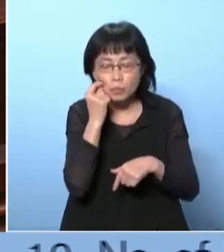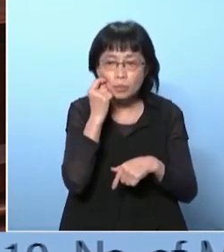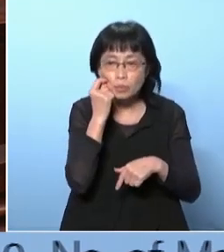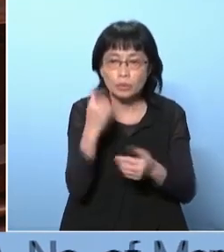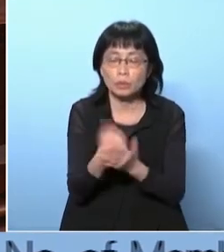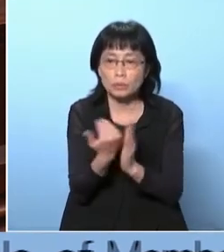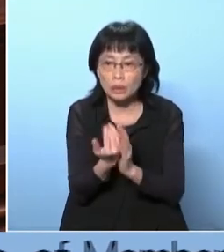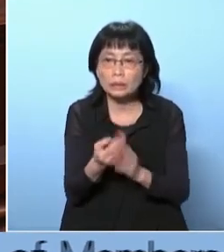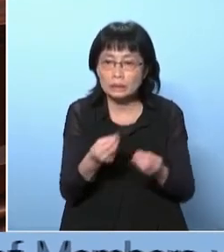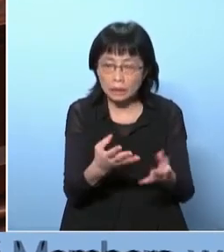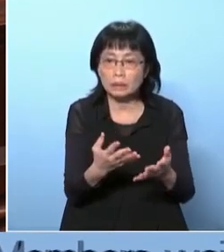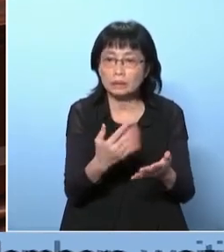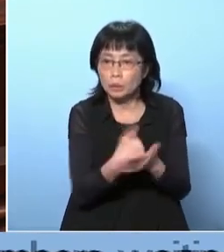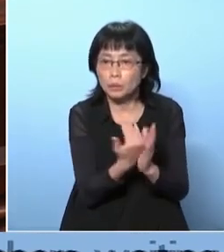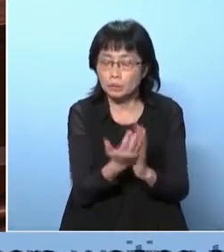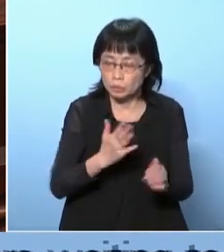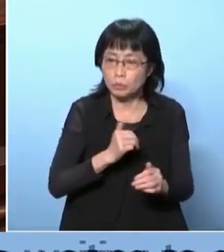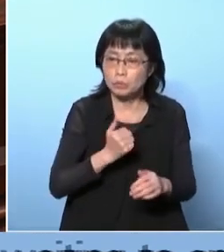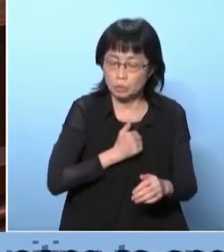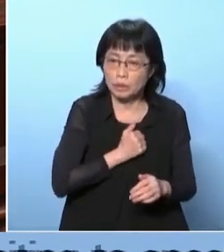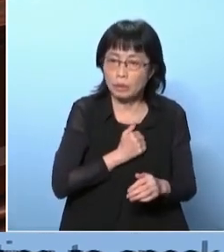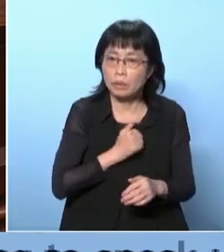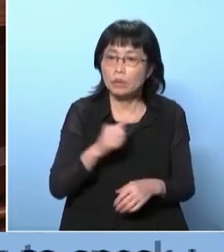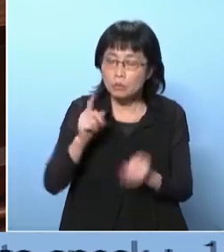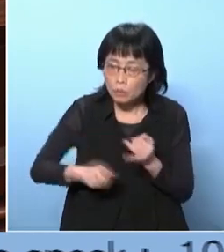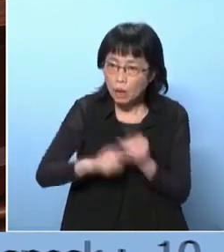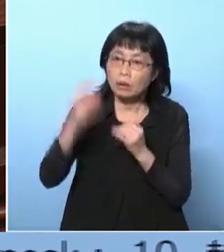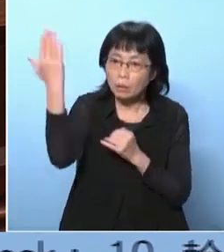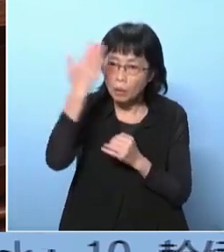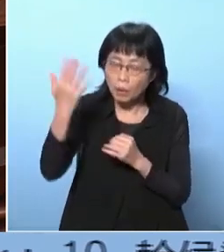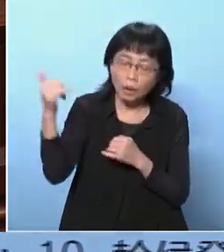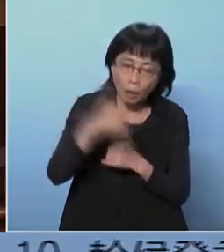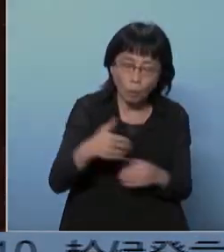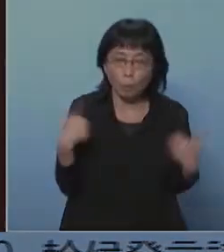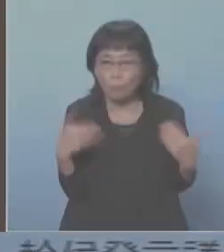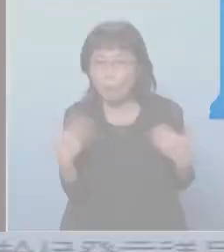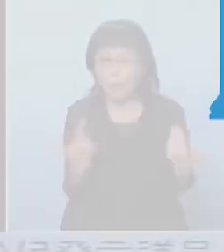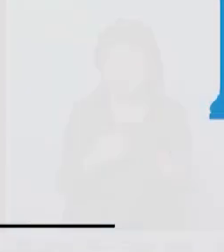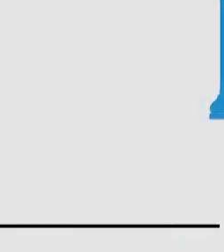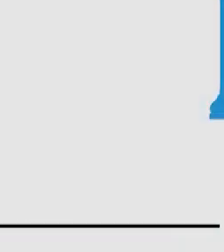意咧，提供足夠嘅配套，包括住宿嘅配套，令到遊客有一個好嘅感受嘅。多謝主席。